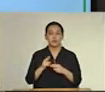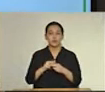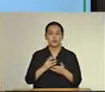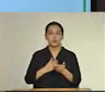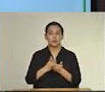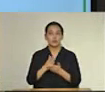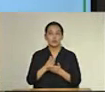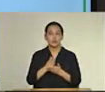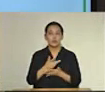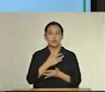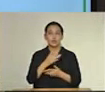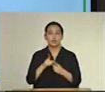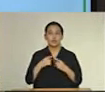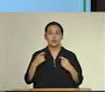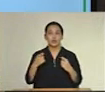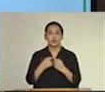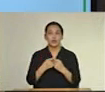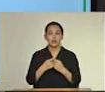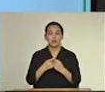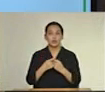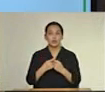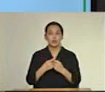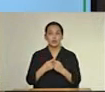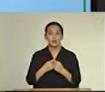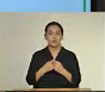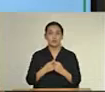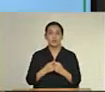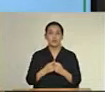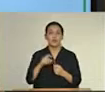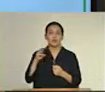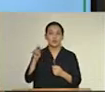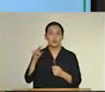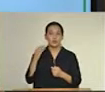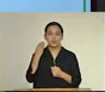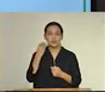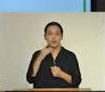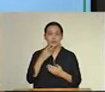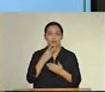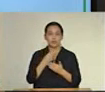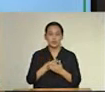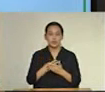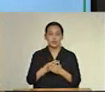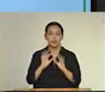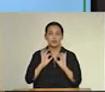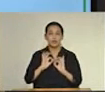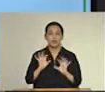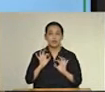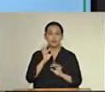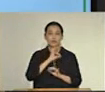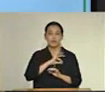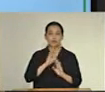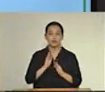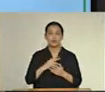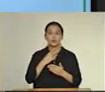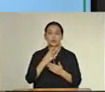usuldan asosan tirik organizmlarni miqdor va sifat ko'rsatkichlarini tasniflashda foydalanilar ekan. Mana